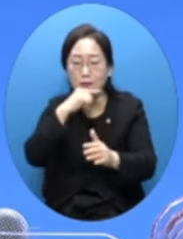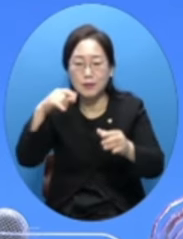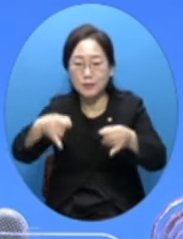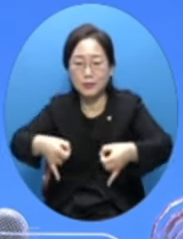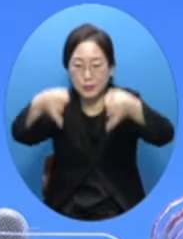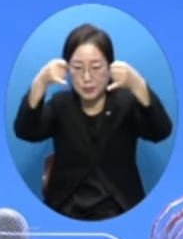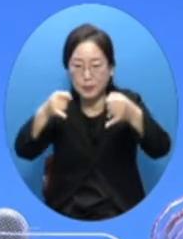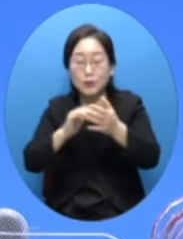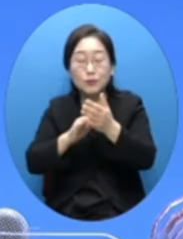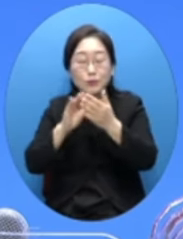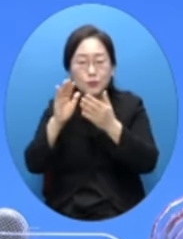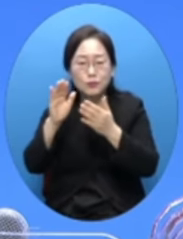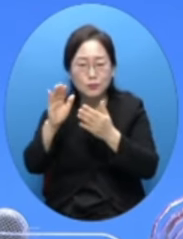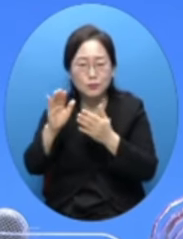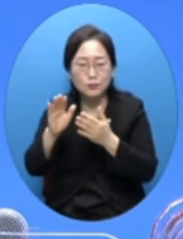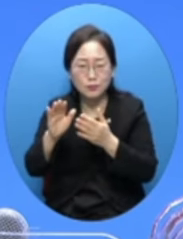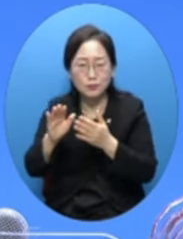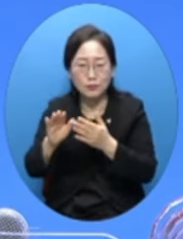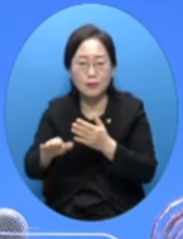다음에